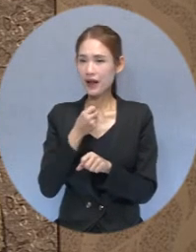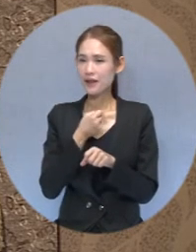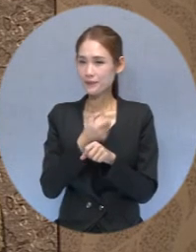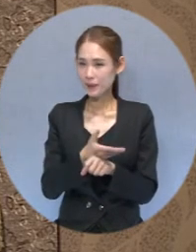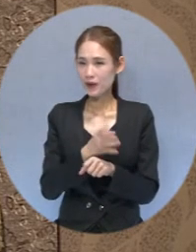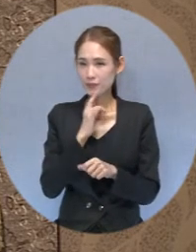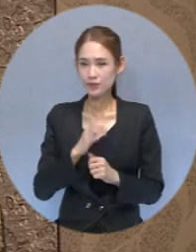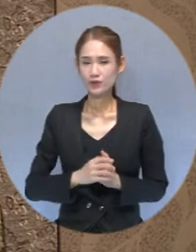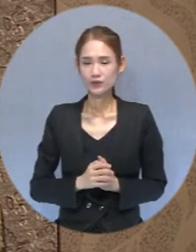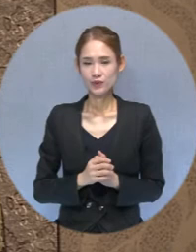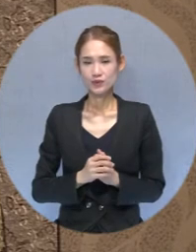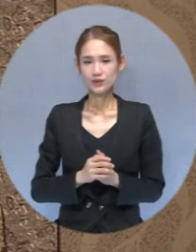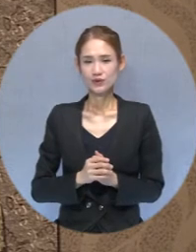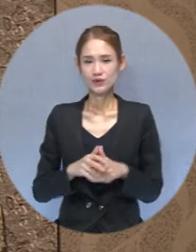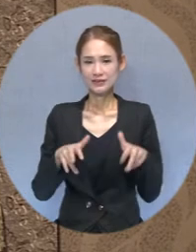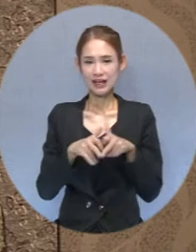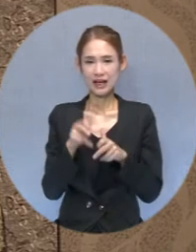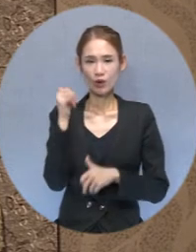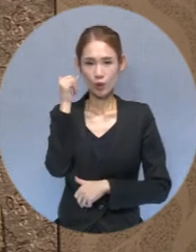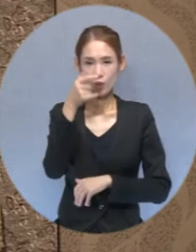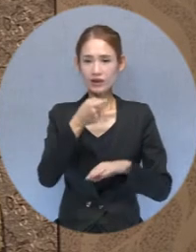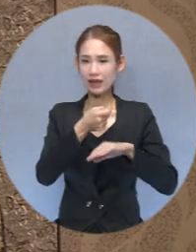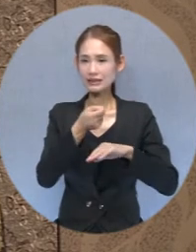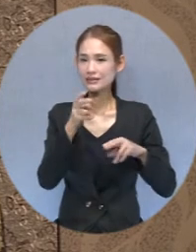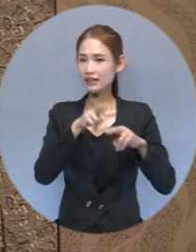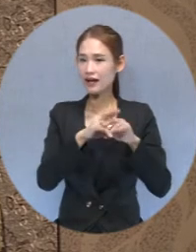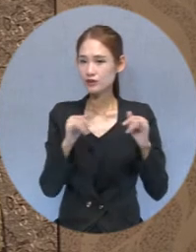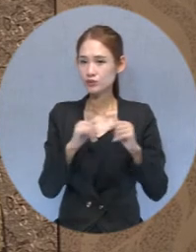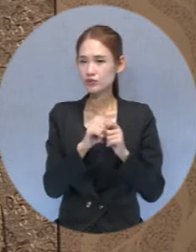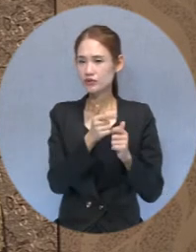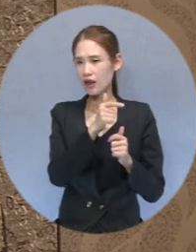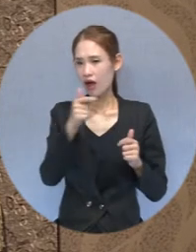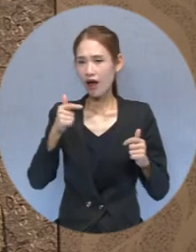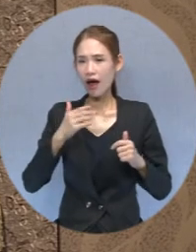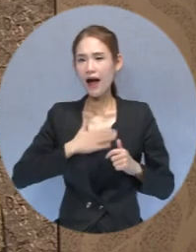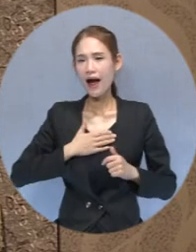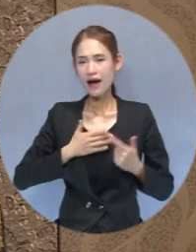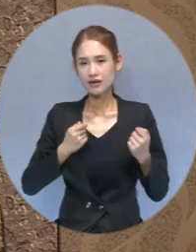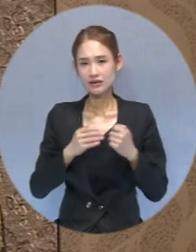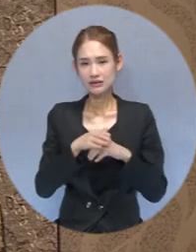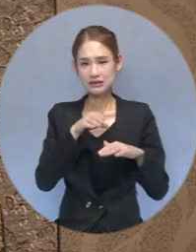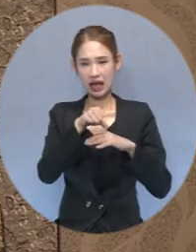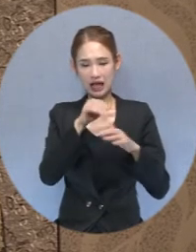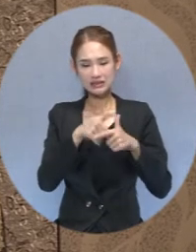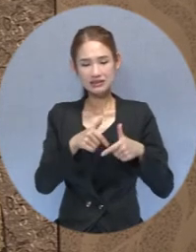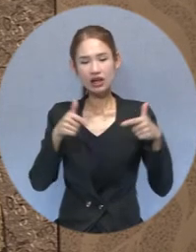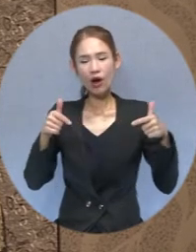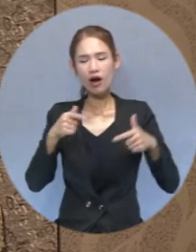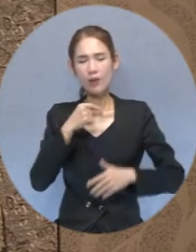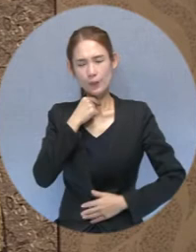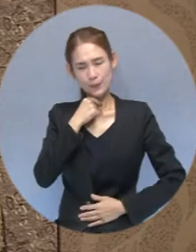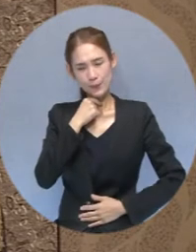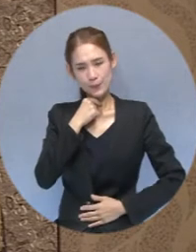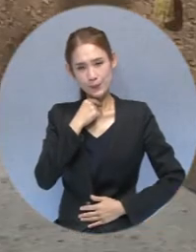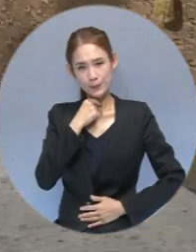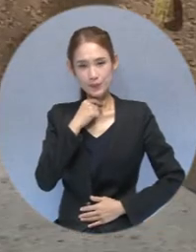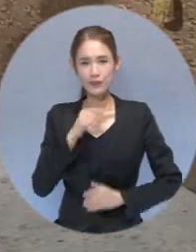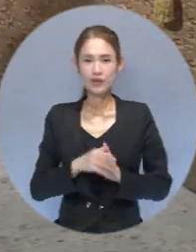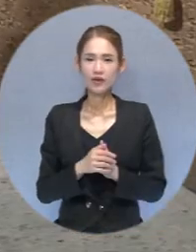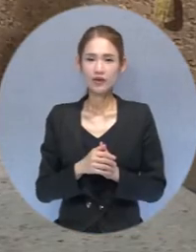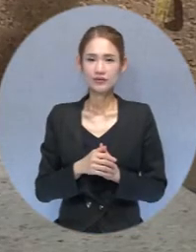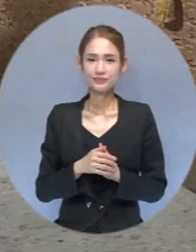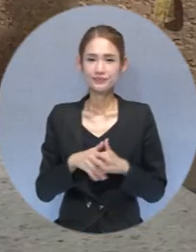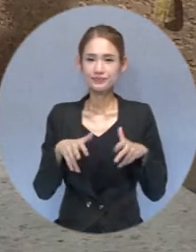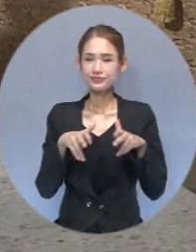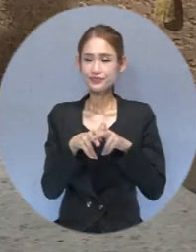우리 장애인 콜택 씨를 이용하시는 분들도 그렇고 다 아실 거예요. 차가 더 있으면 좋겠다. 그래서 저희가